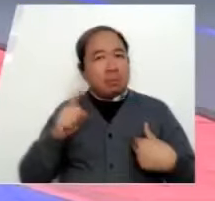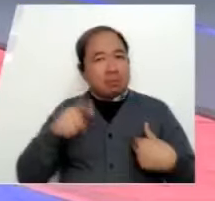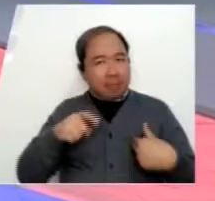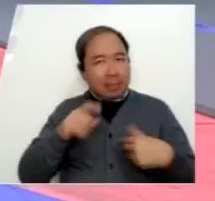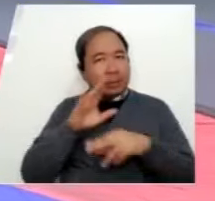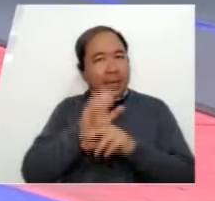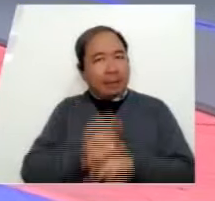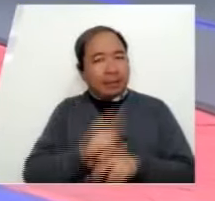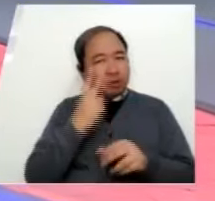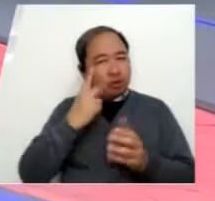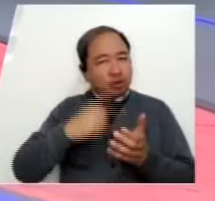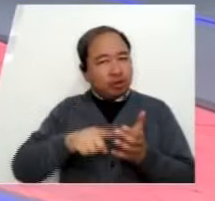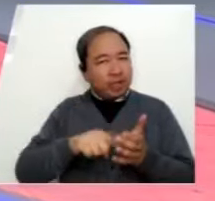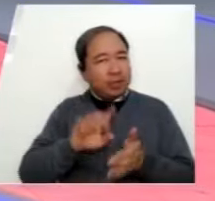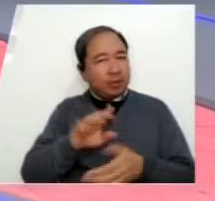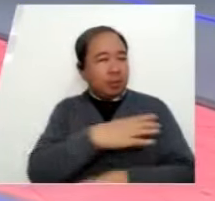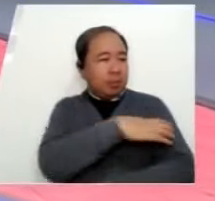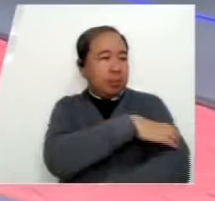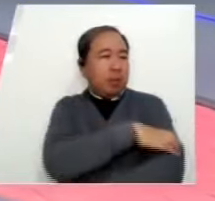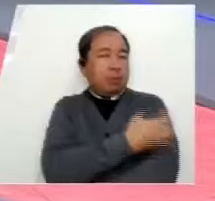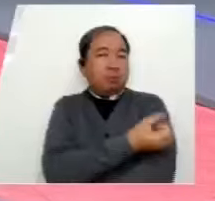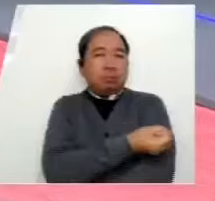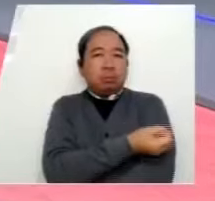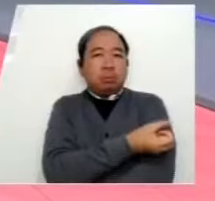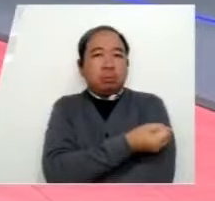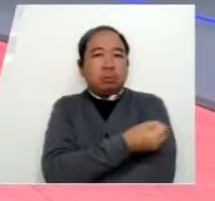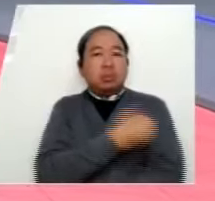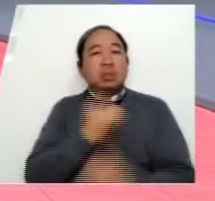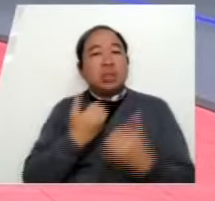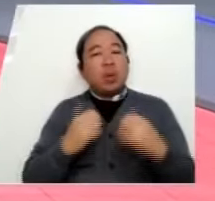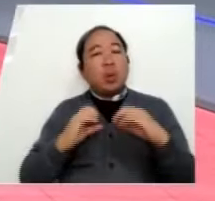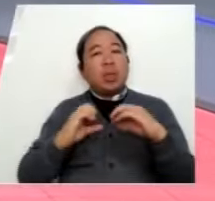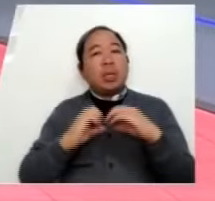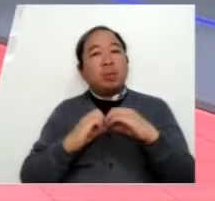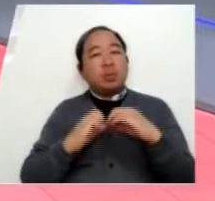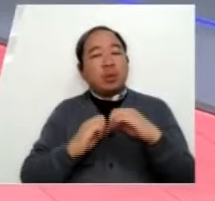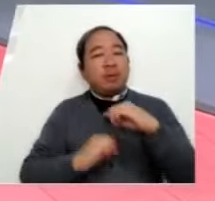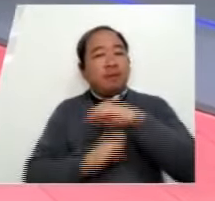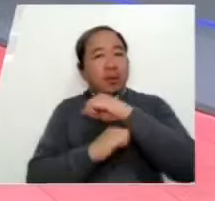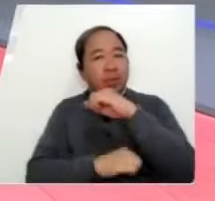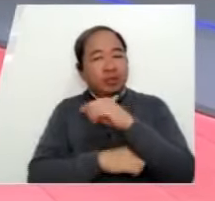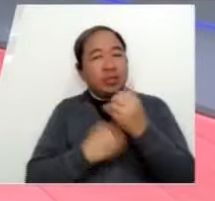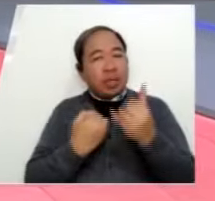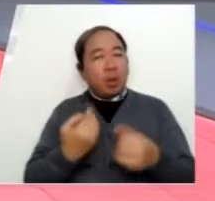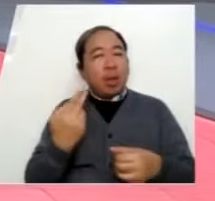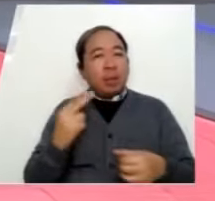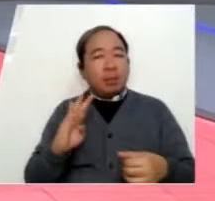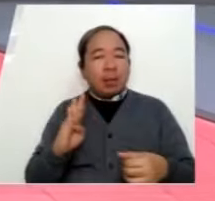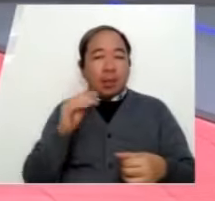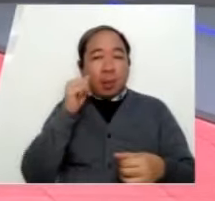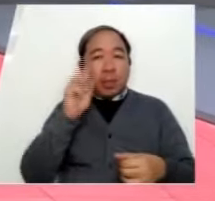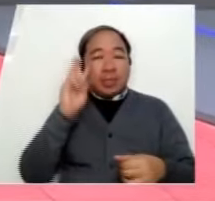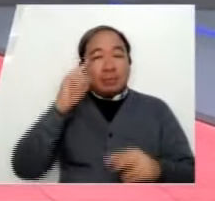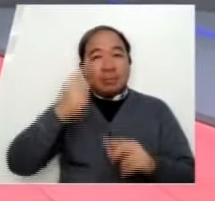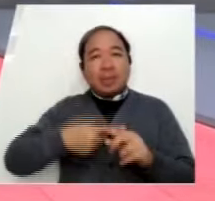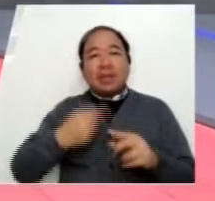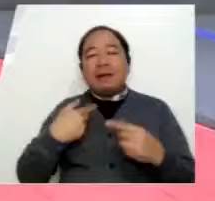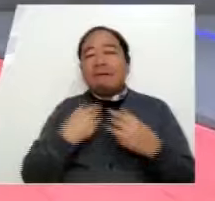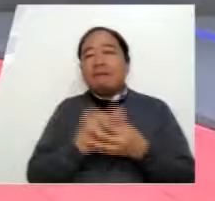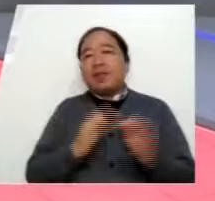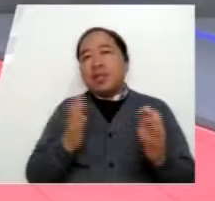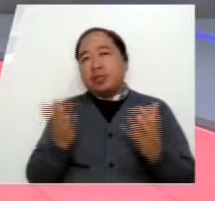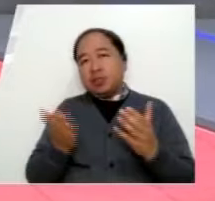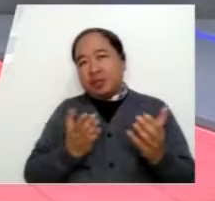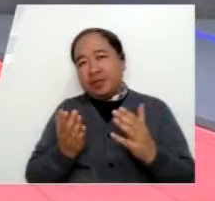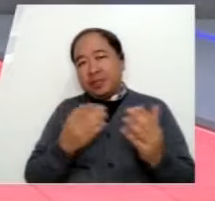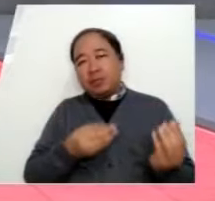bilang pakikiisa po ng GMA Kapuso Foundation ngayong Hypertension Awareness Month, libreng serbisyong medikal ang handog natin sa mga taga